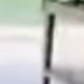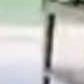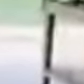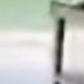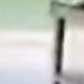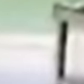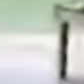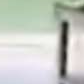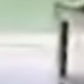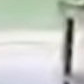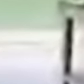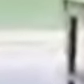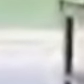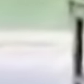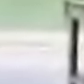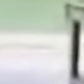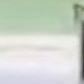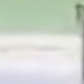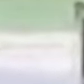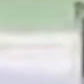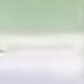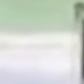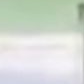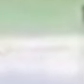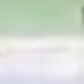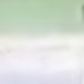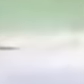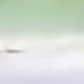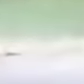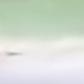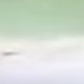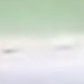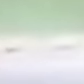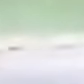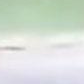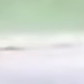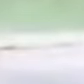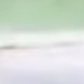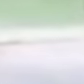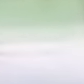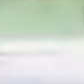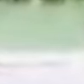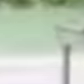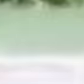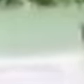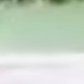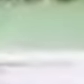Ang loob ko na aking may panawang lakit.